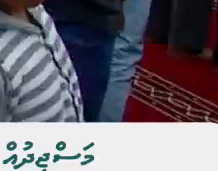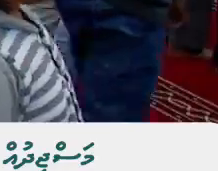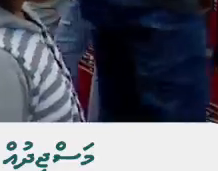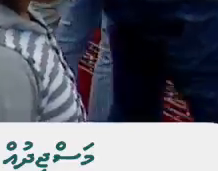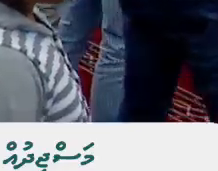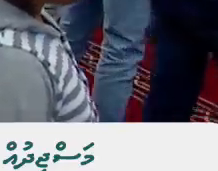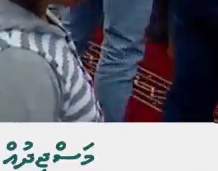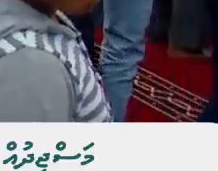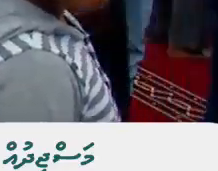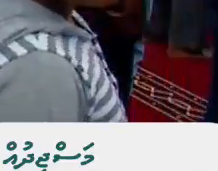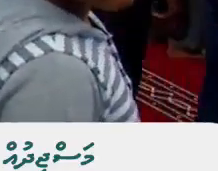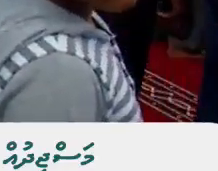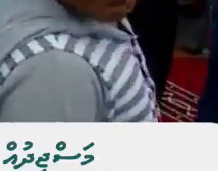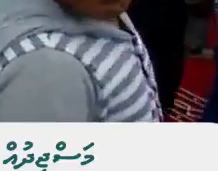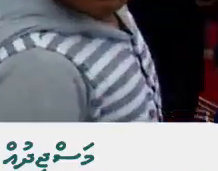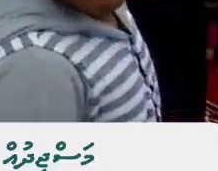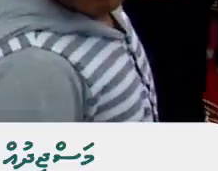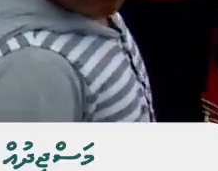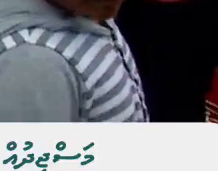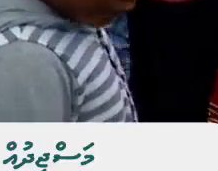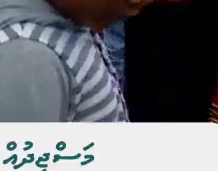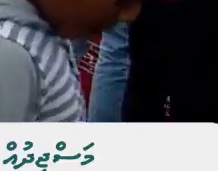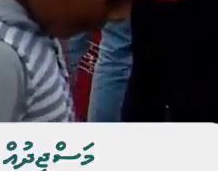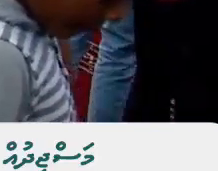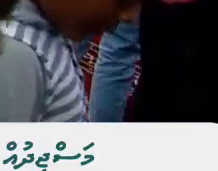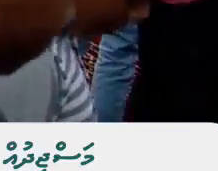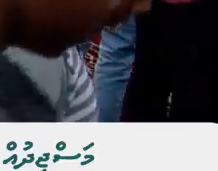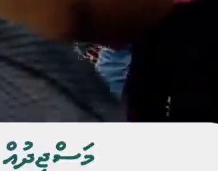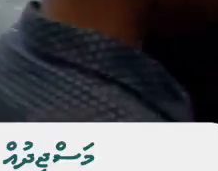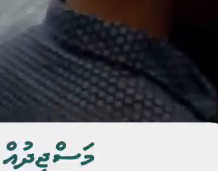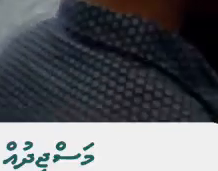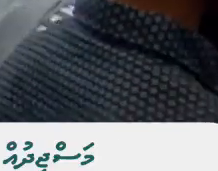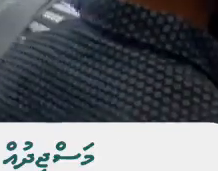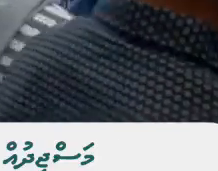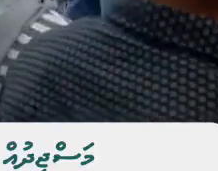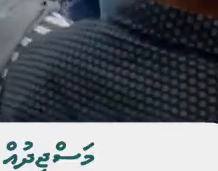الصلاه الله اكبر الله اكبر لا